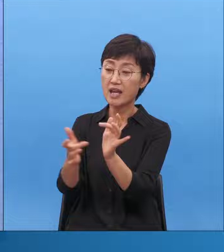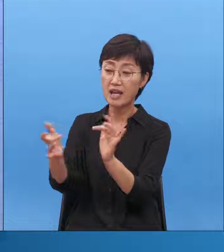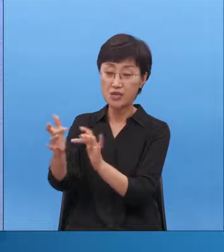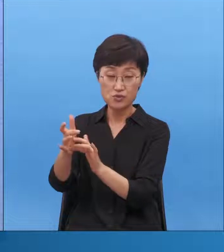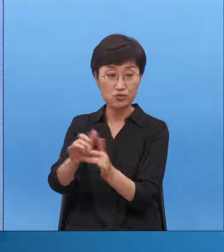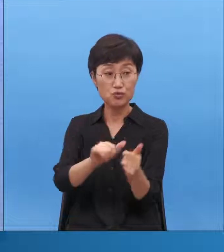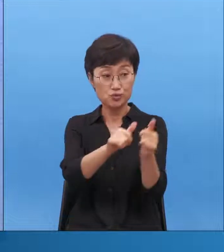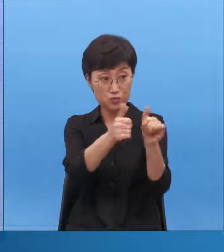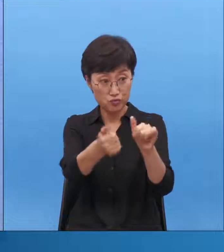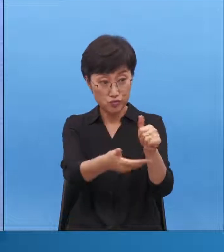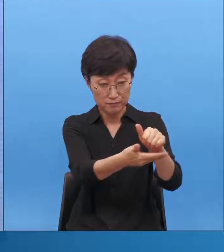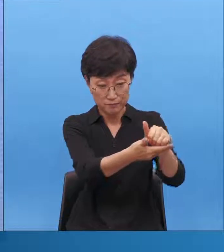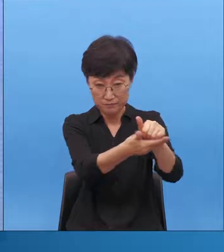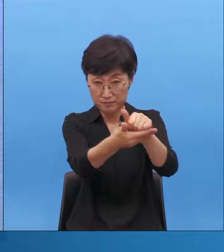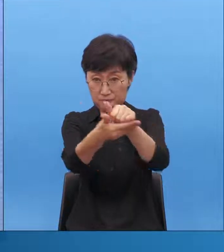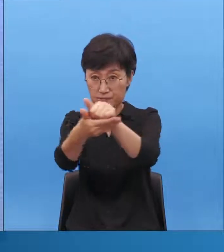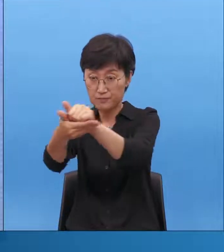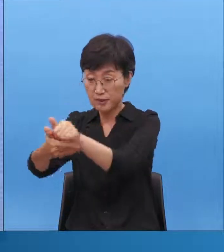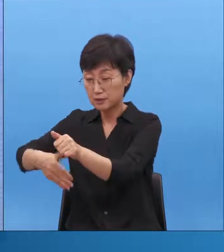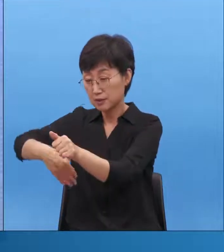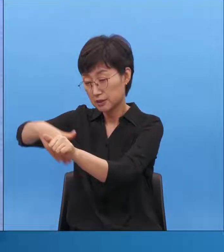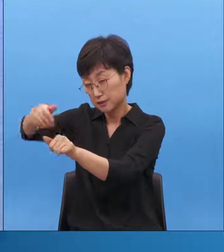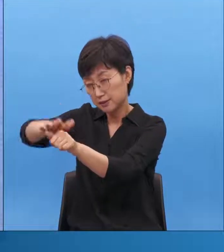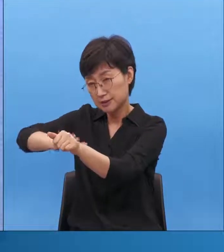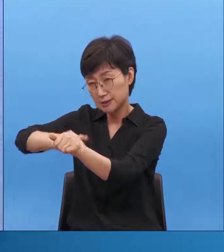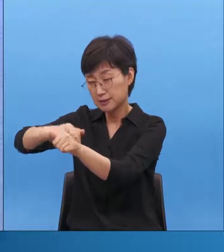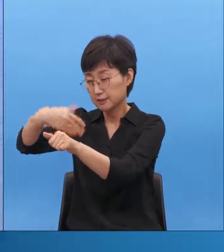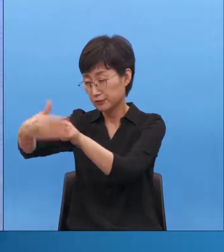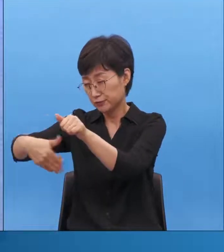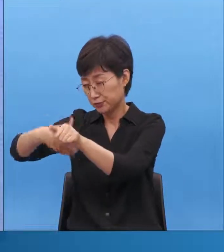a lifetime, eternity. 여러분